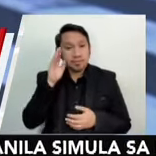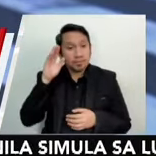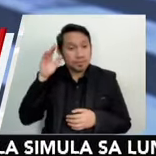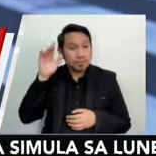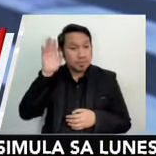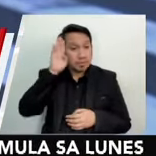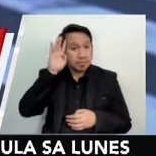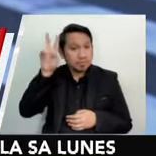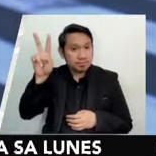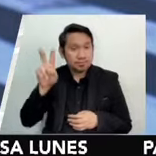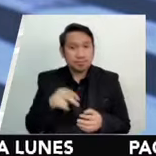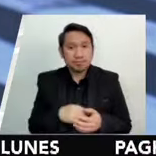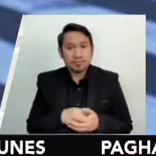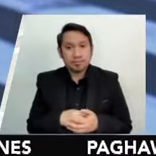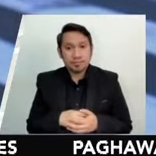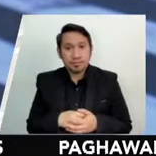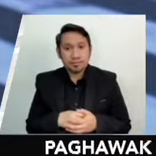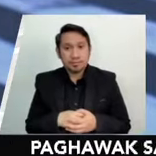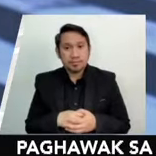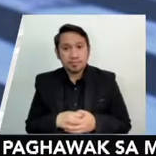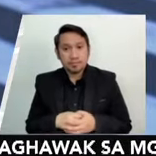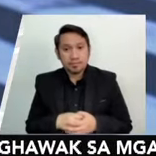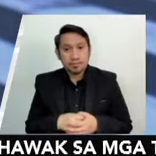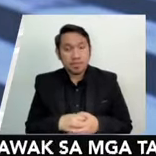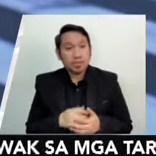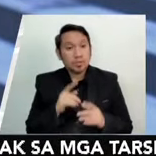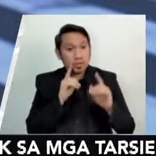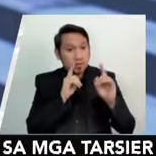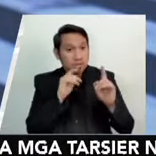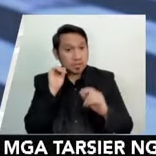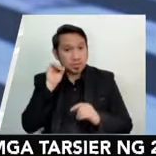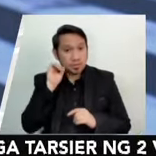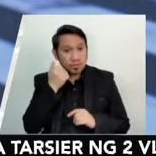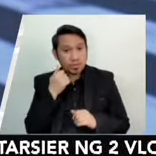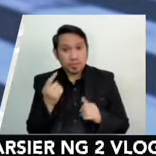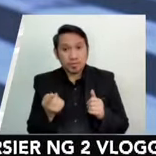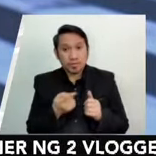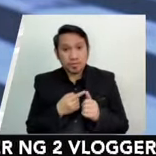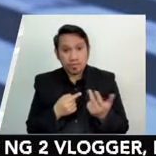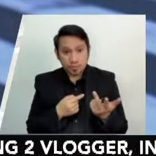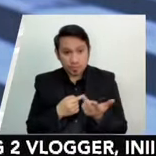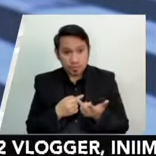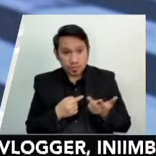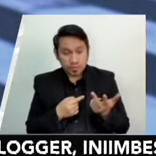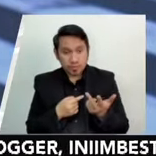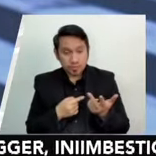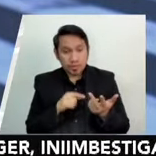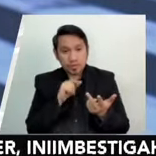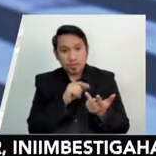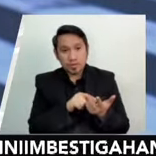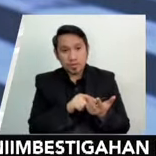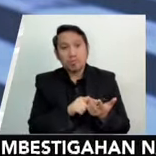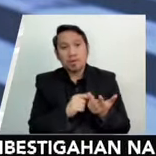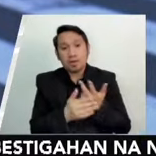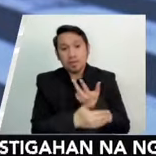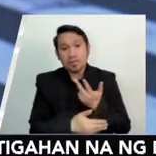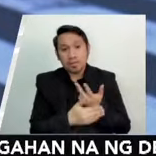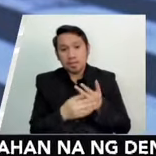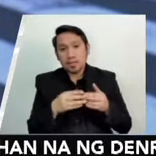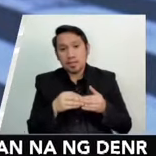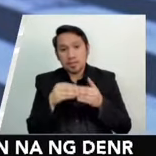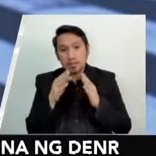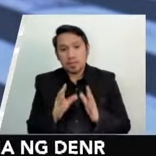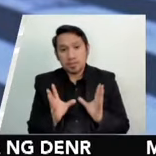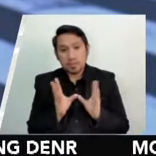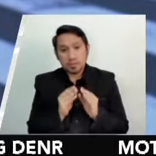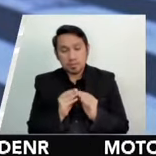Pangulong Bongbong Marcos para dumalubukas sa kauna-unahang Trilateral Leaders Summit kasama sina Japanese Prime Minister